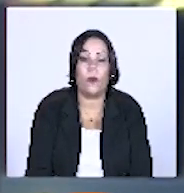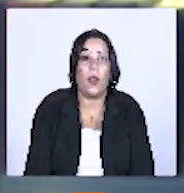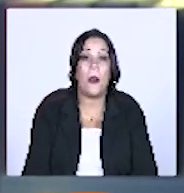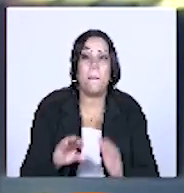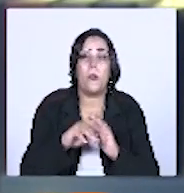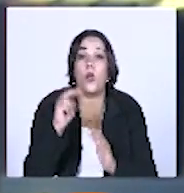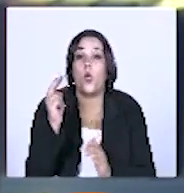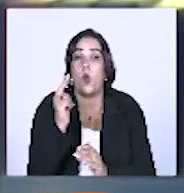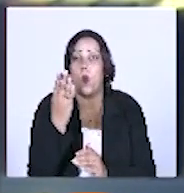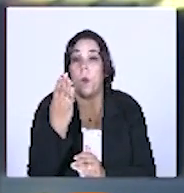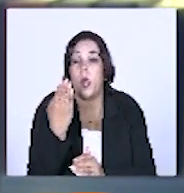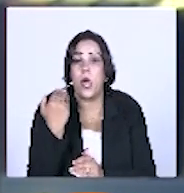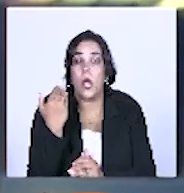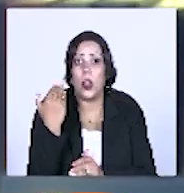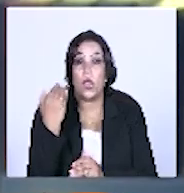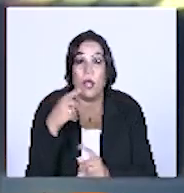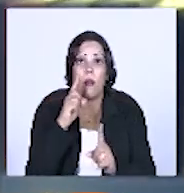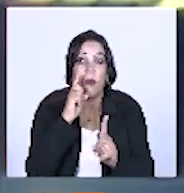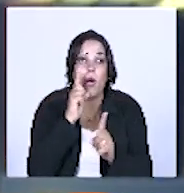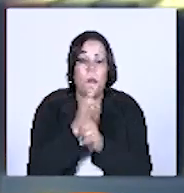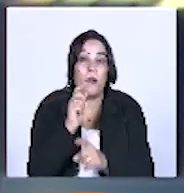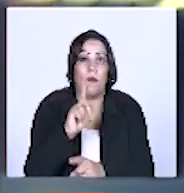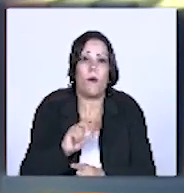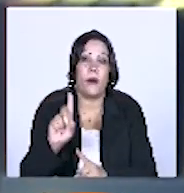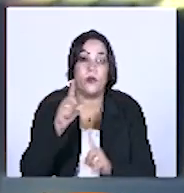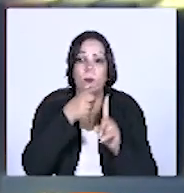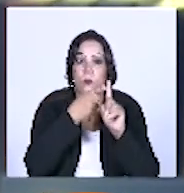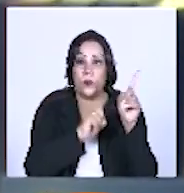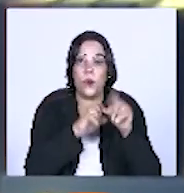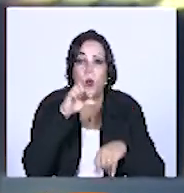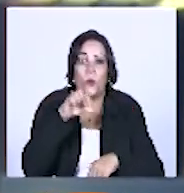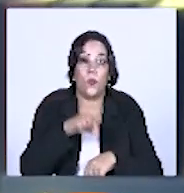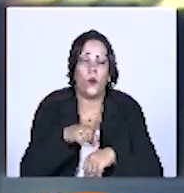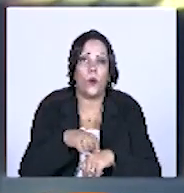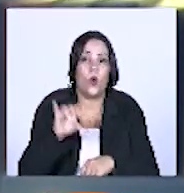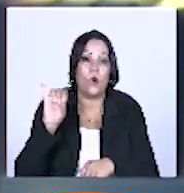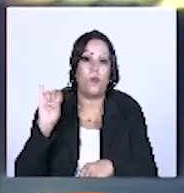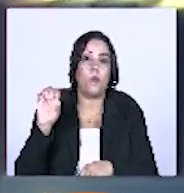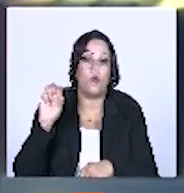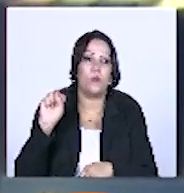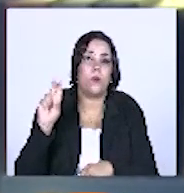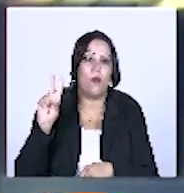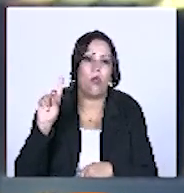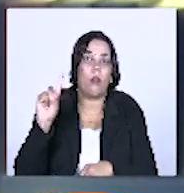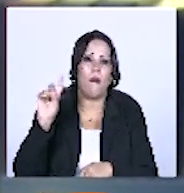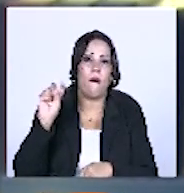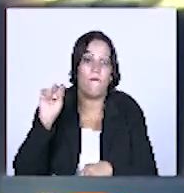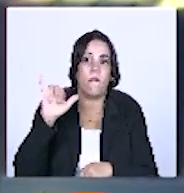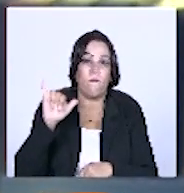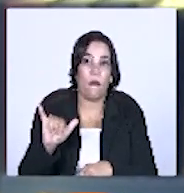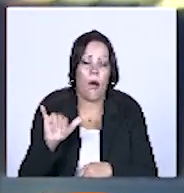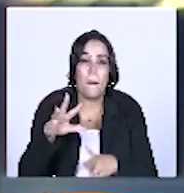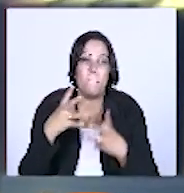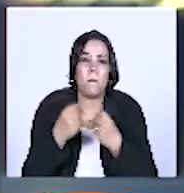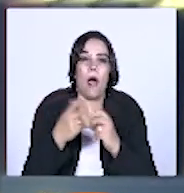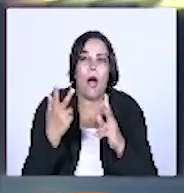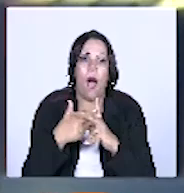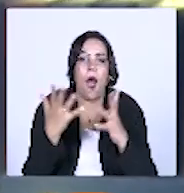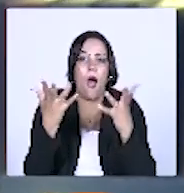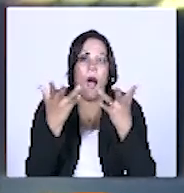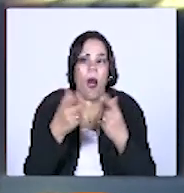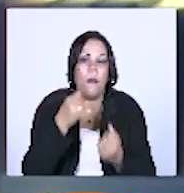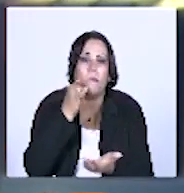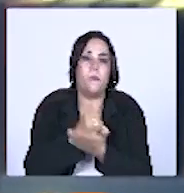منذ يومين التقى رئيس الوزراء الدكتور مصطفى مدبولي مع عدد من